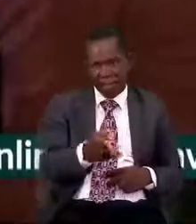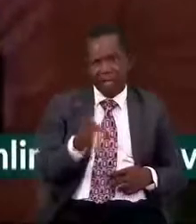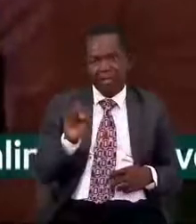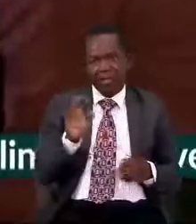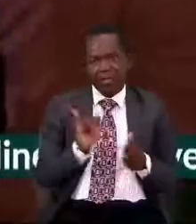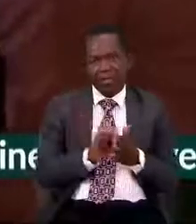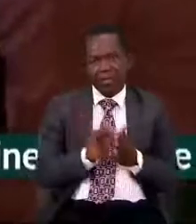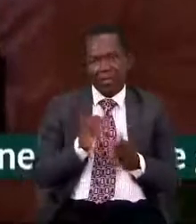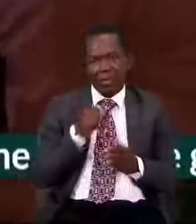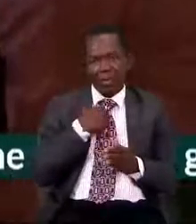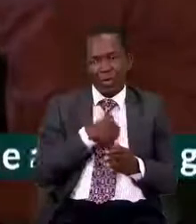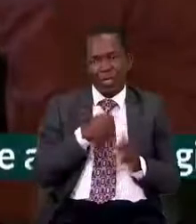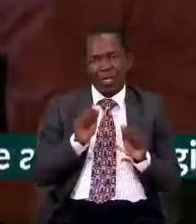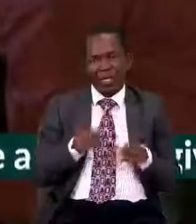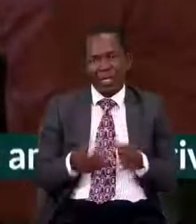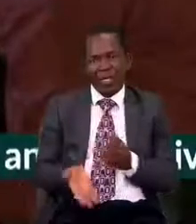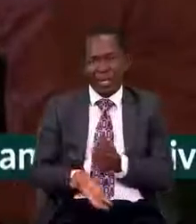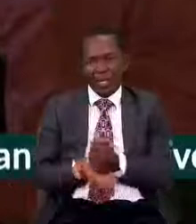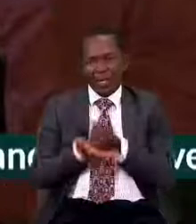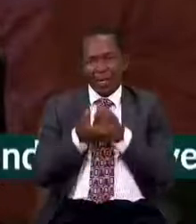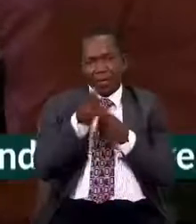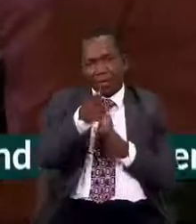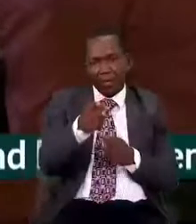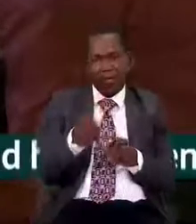de vous aider plus.